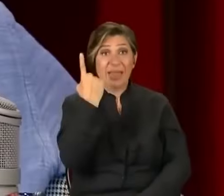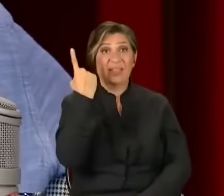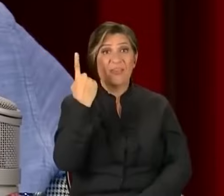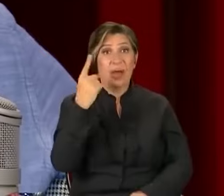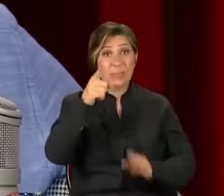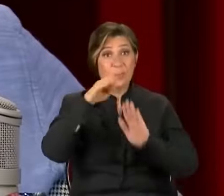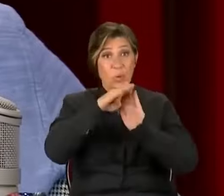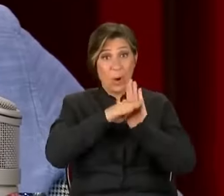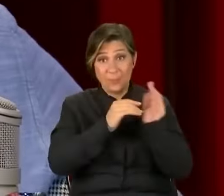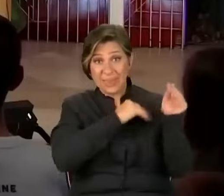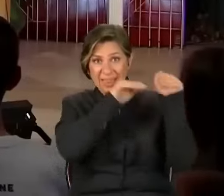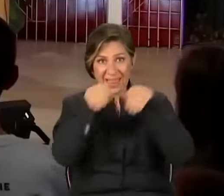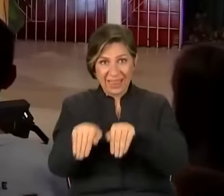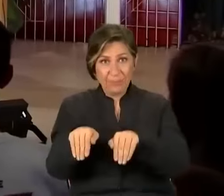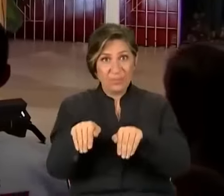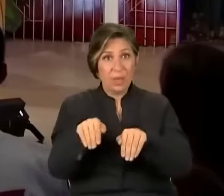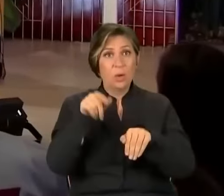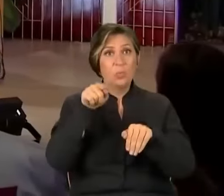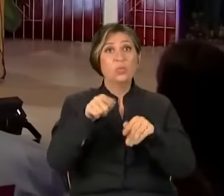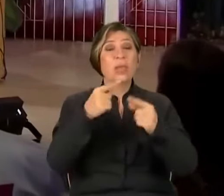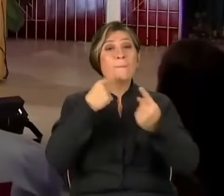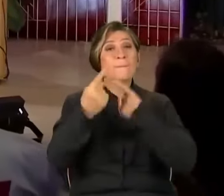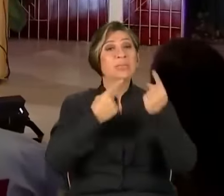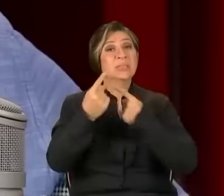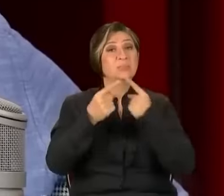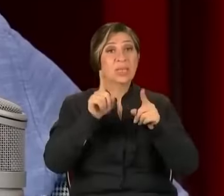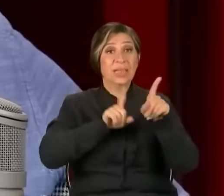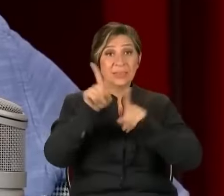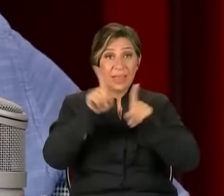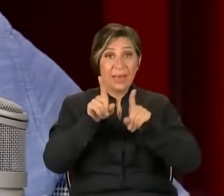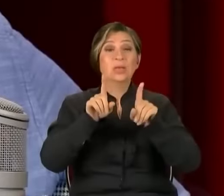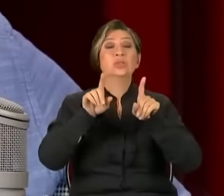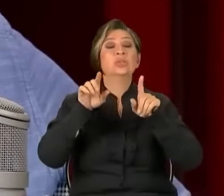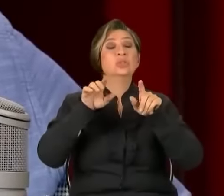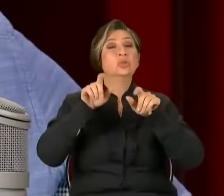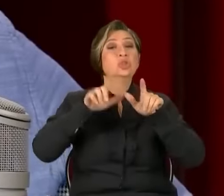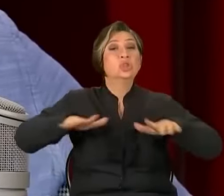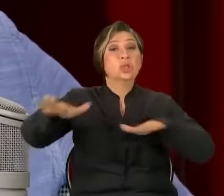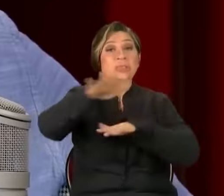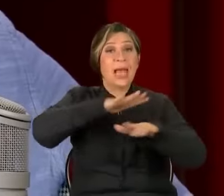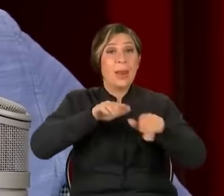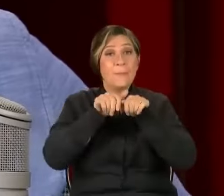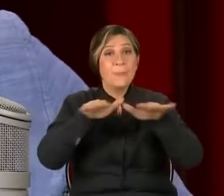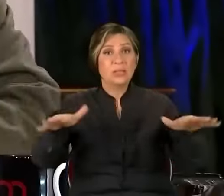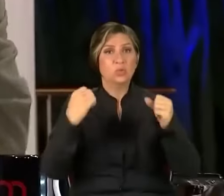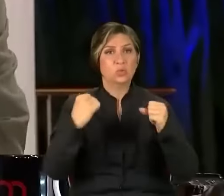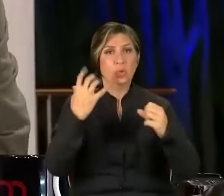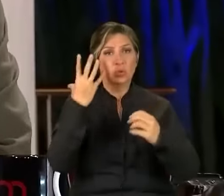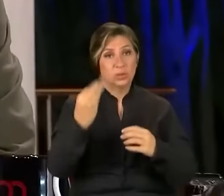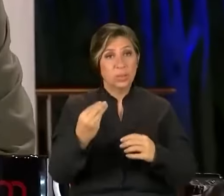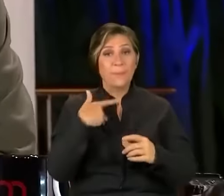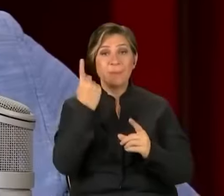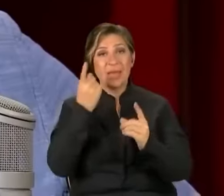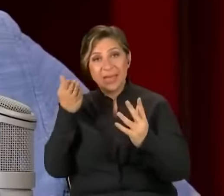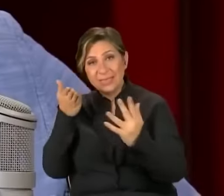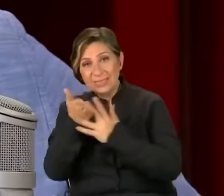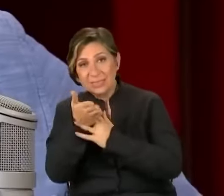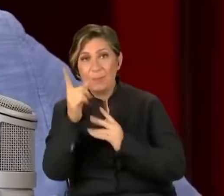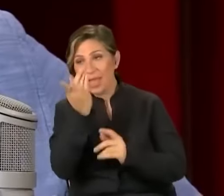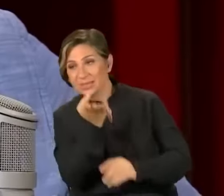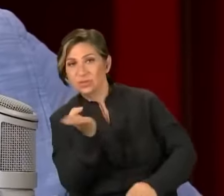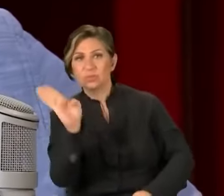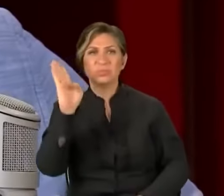senin programına çıktığım zaman ben bundan bahsetmiştin. İnternet ve sosyal medyanın ne kadar güçlü olacağını. Ben de bir yerden girdi ve bir